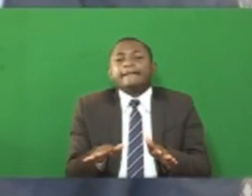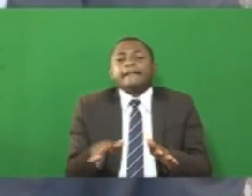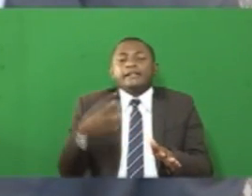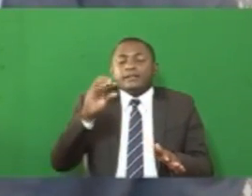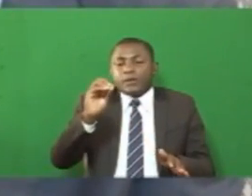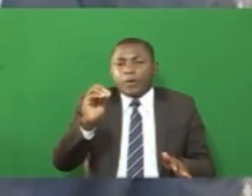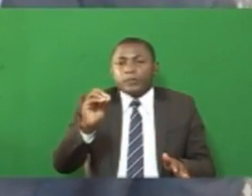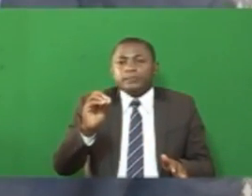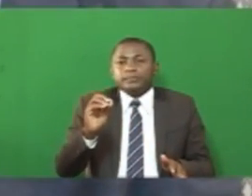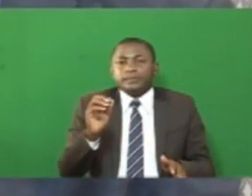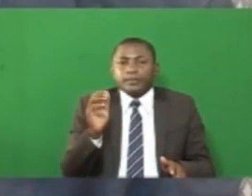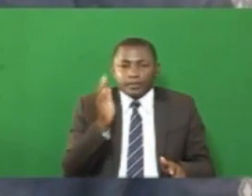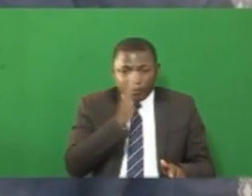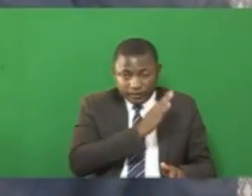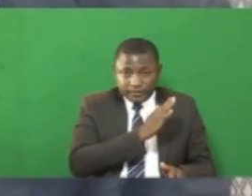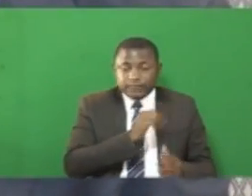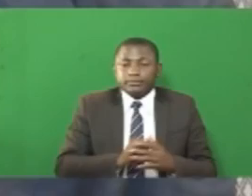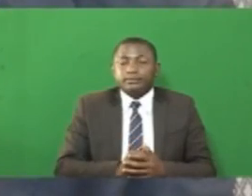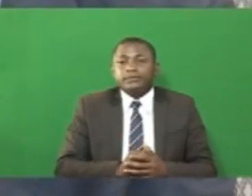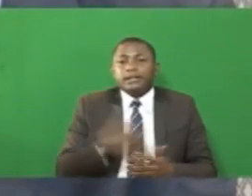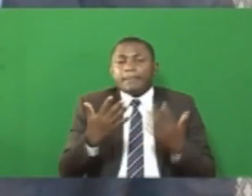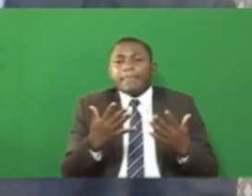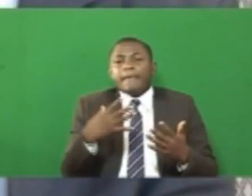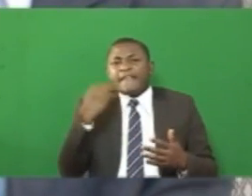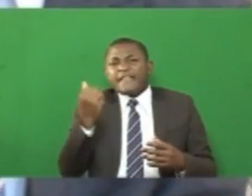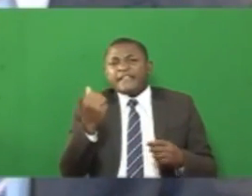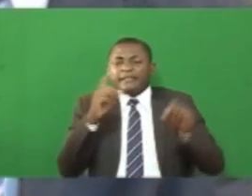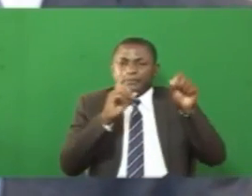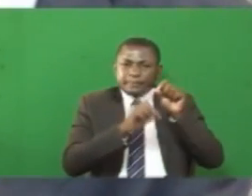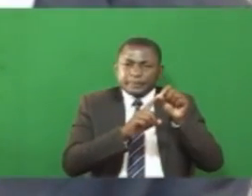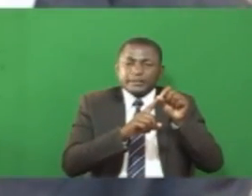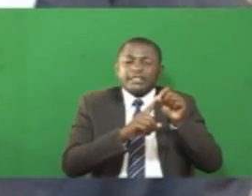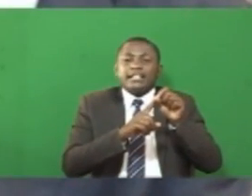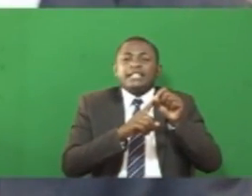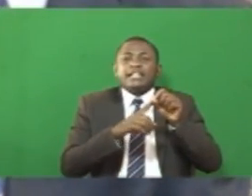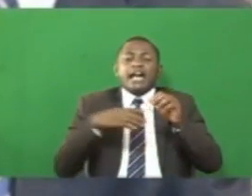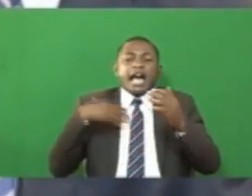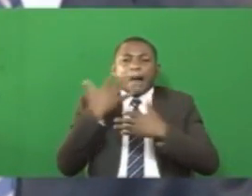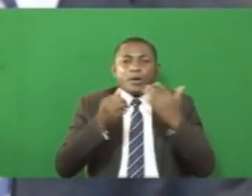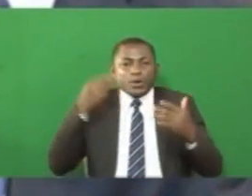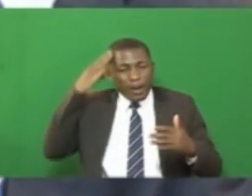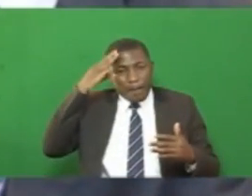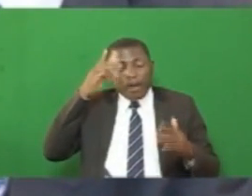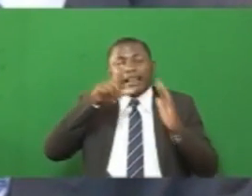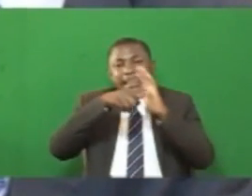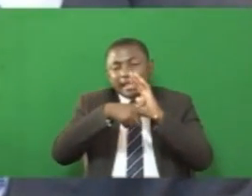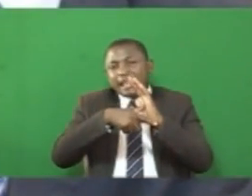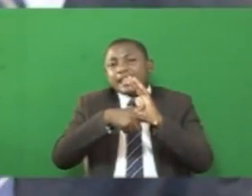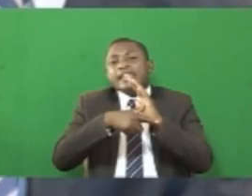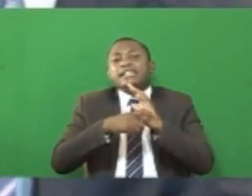vachakupai number in case pane mibvunzo pamatsamba aPaulo but chokwadi chiri kubuda ndechekuti Paulo paanotaura